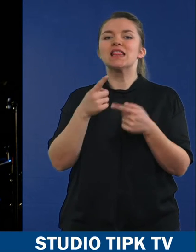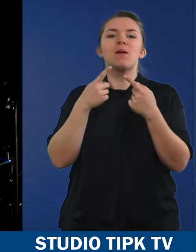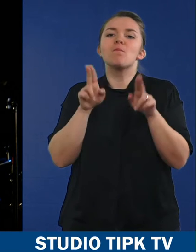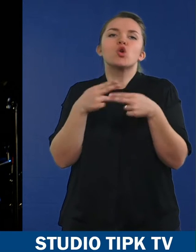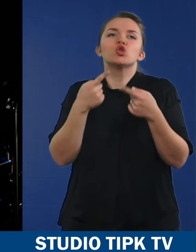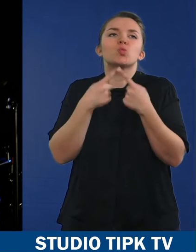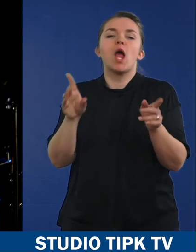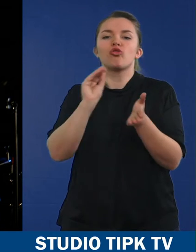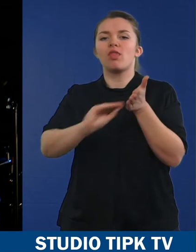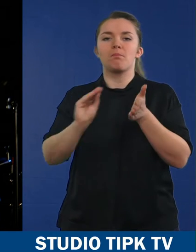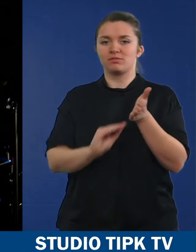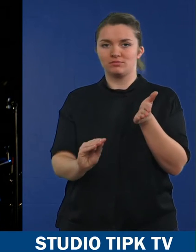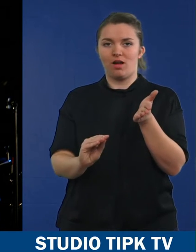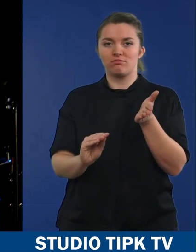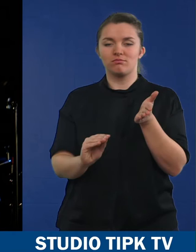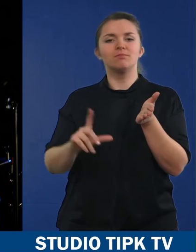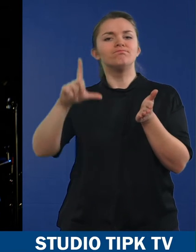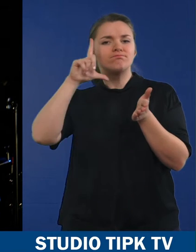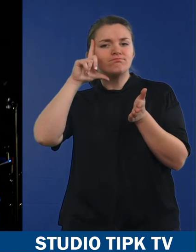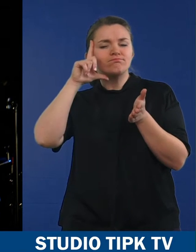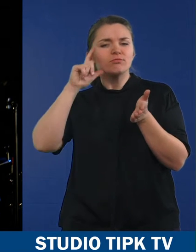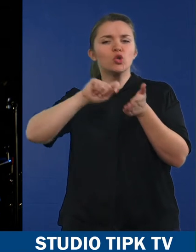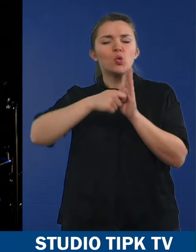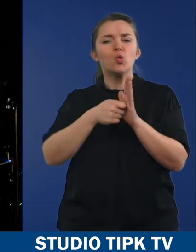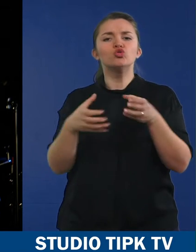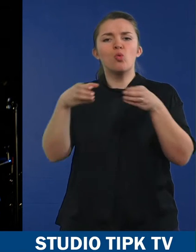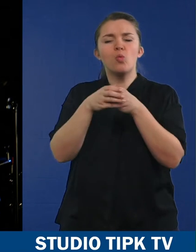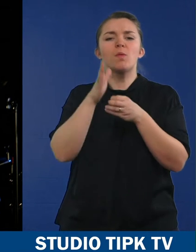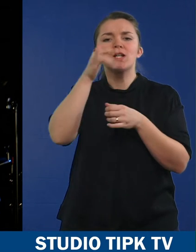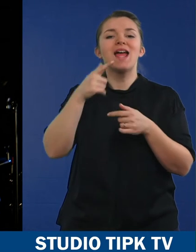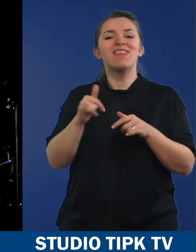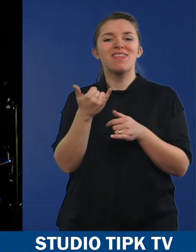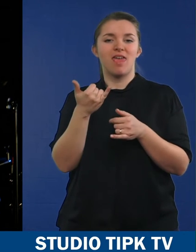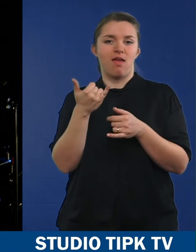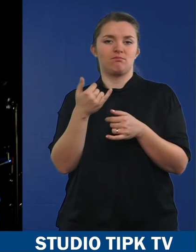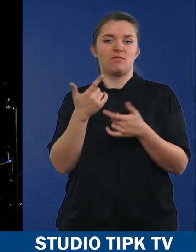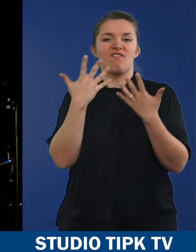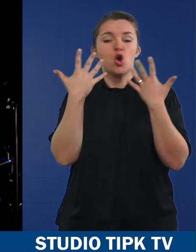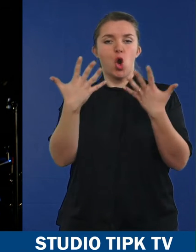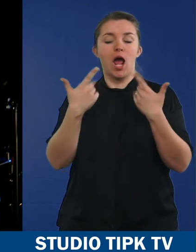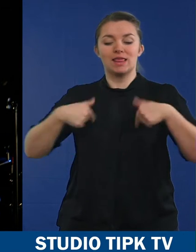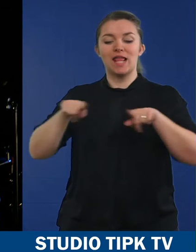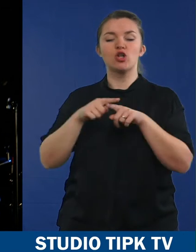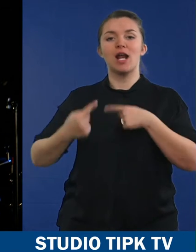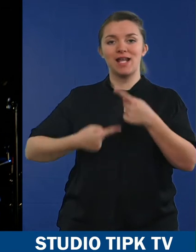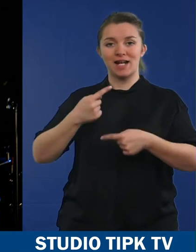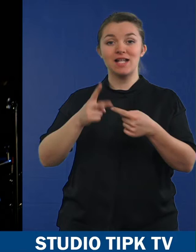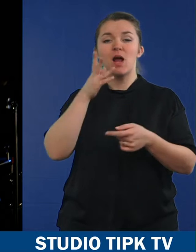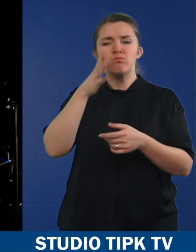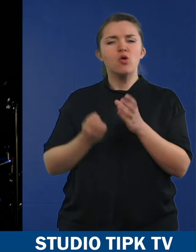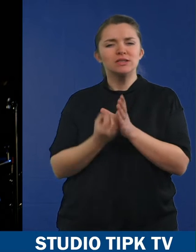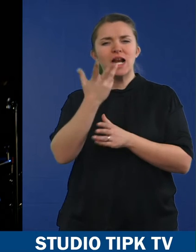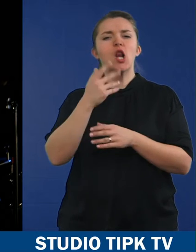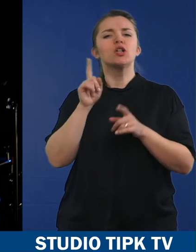napisati. Ključ skupne prihodnosti je v rokah naše generacije, ki bo zrelost in